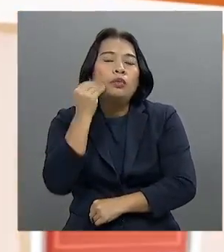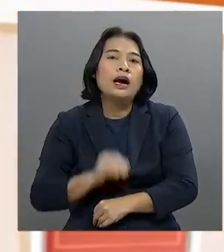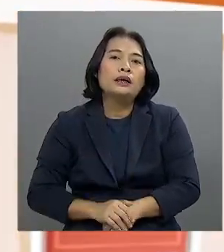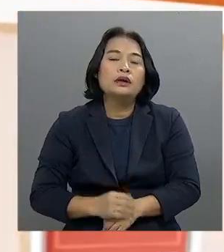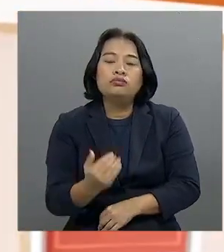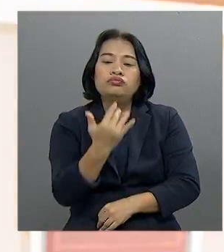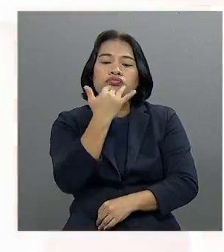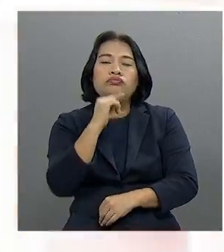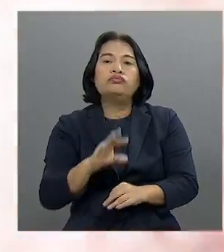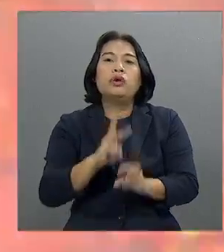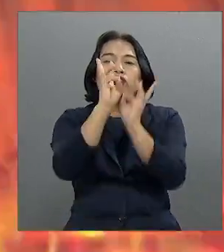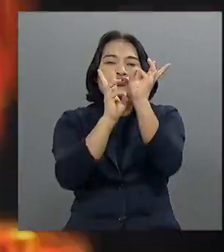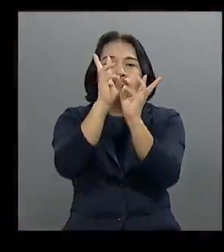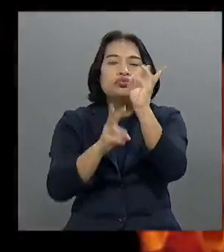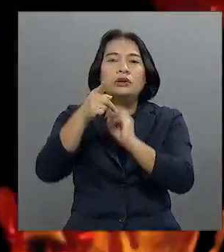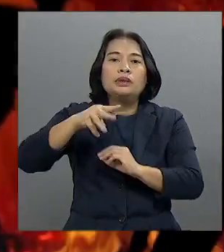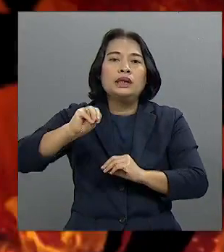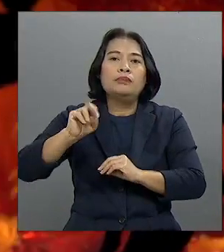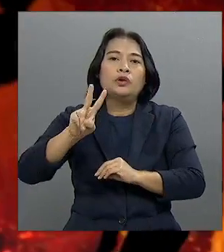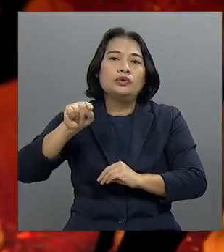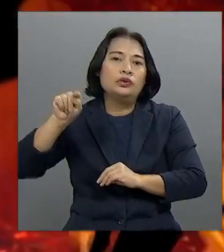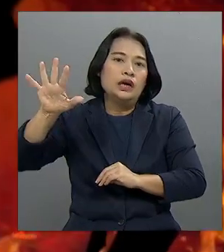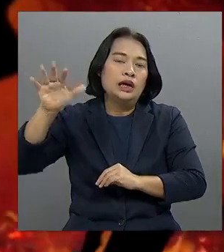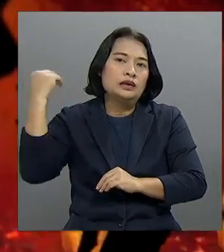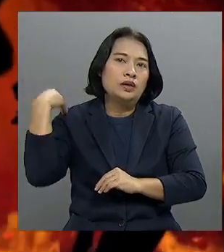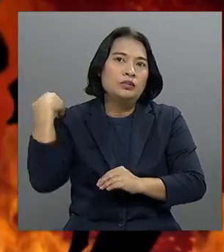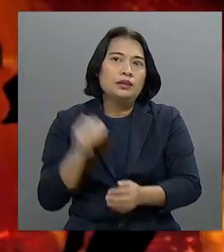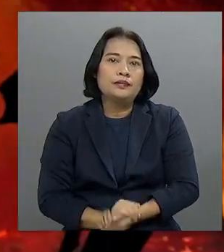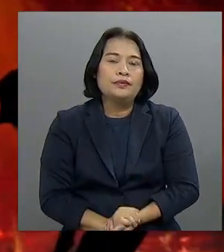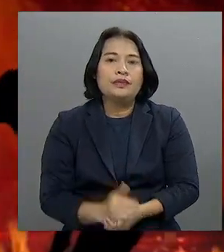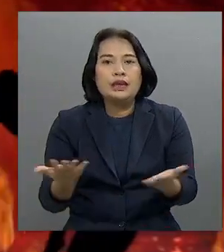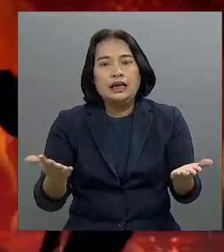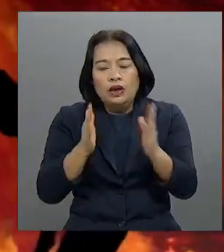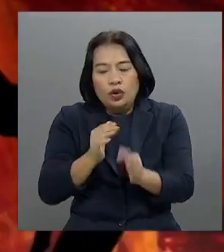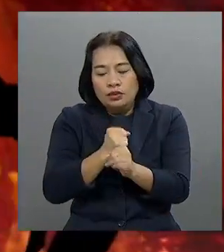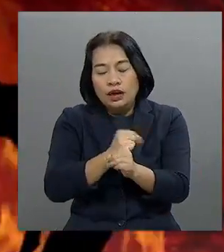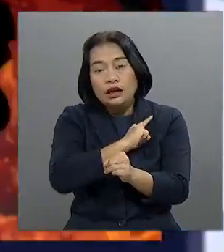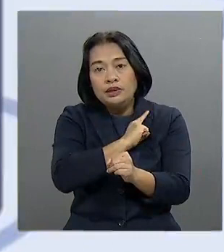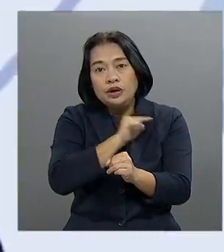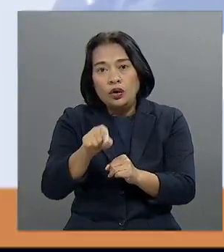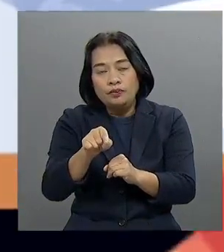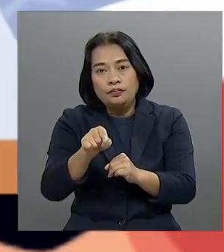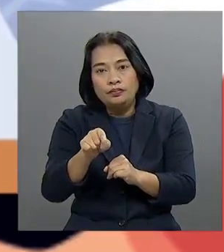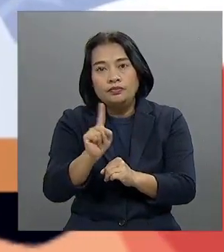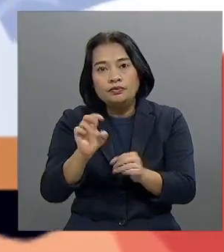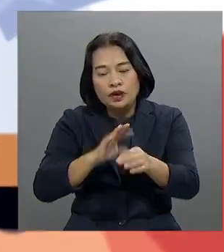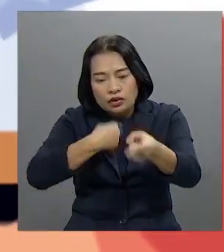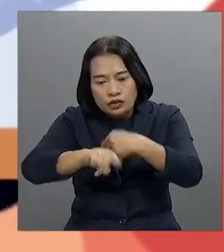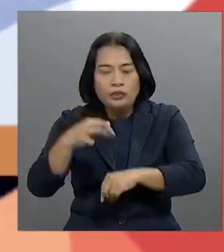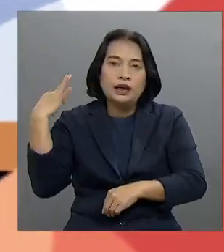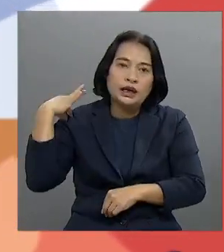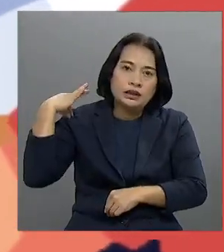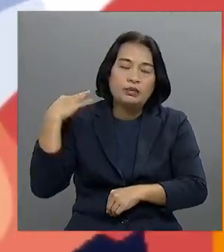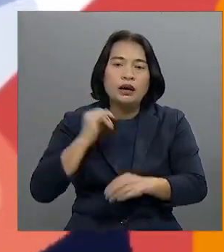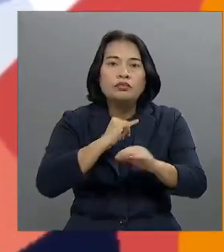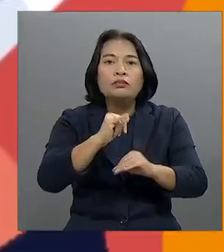เยี่ยมตอนอีกงานนี้ต้องเดิดรอนพี่พี่เจอหน้ที่ดับไฟป่าและอาศาสมัครว่งคนเขาไปดับไฟเห